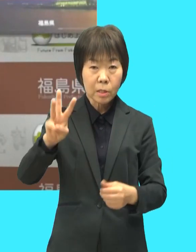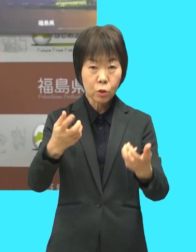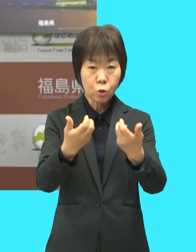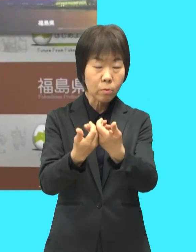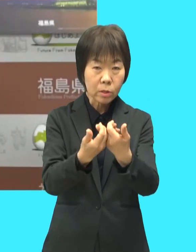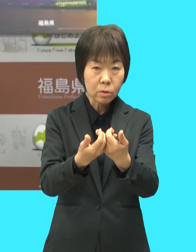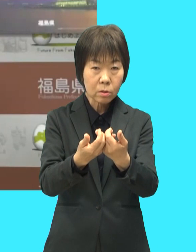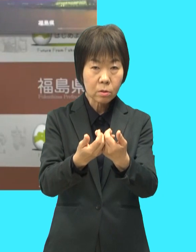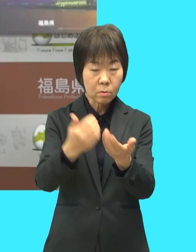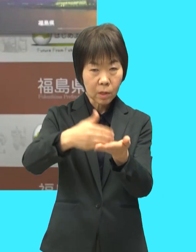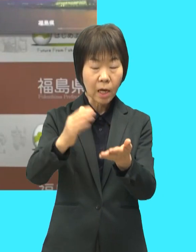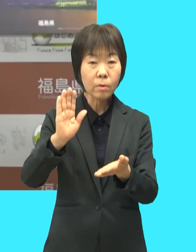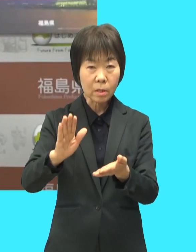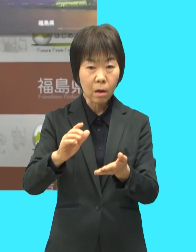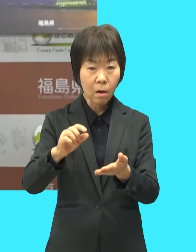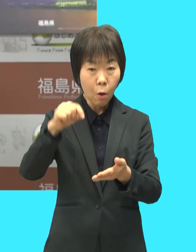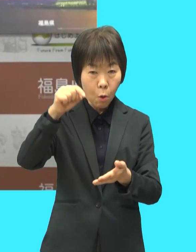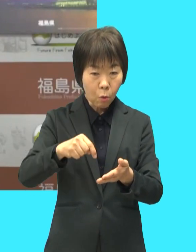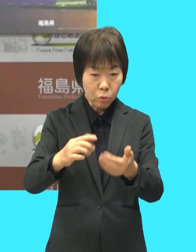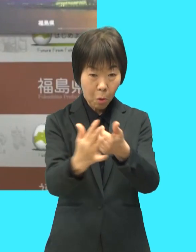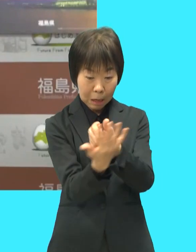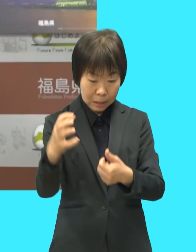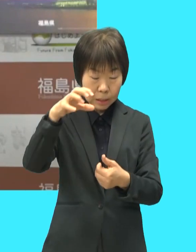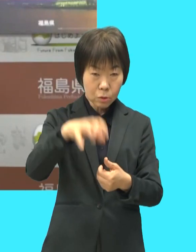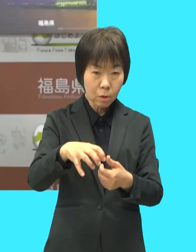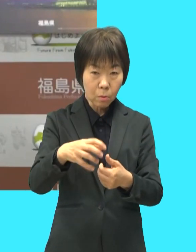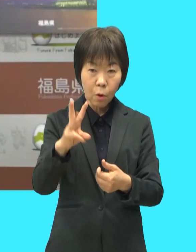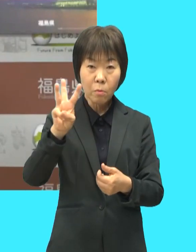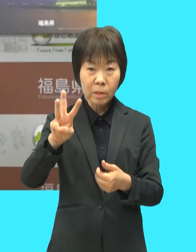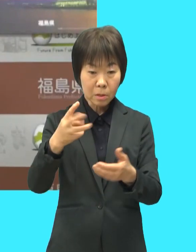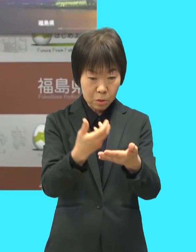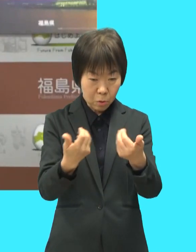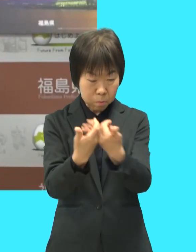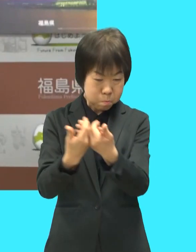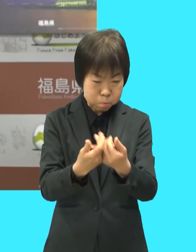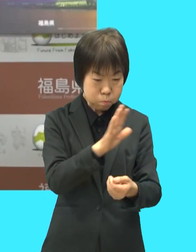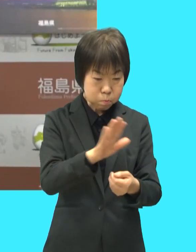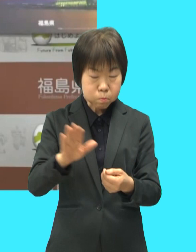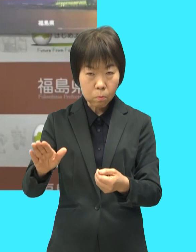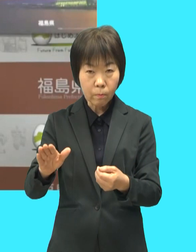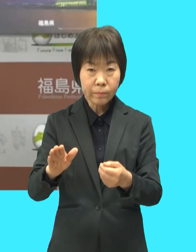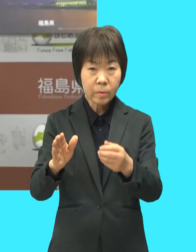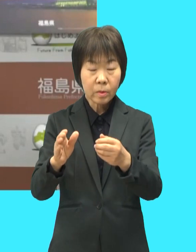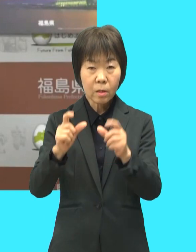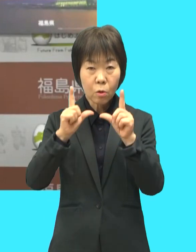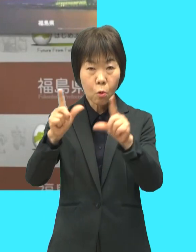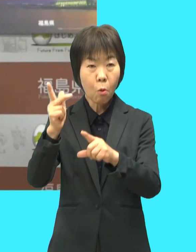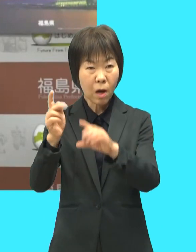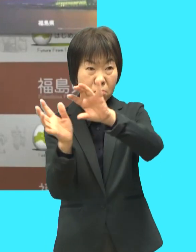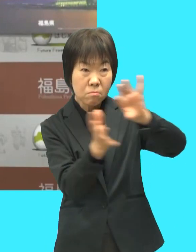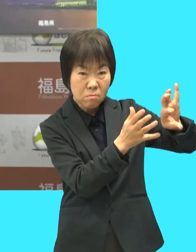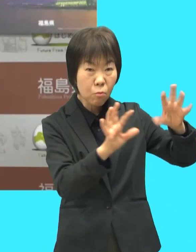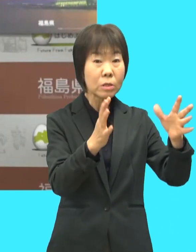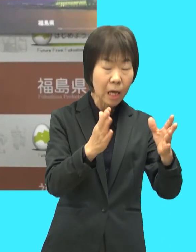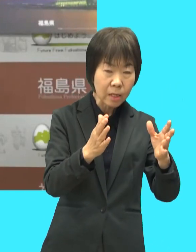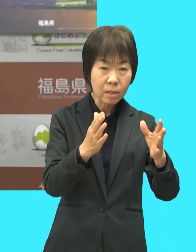話されてますけど、この会見場も結構3つの密が整っているような気がするんですが、広報課の方に窓を開けていただけるかなと思ってたんです